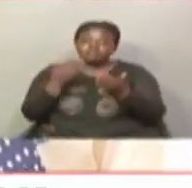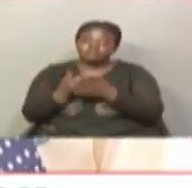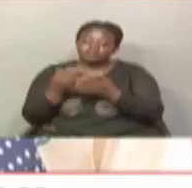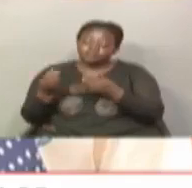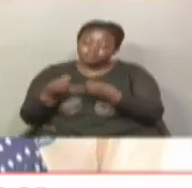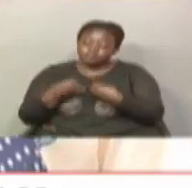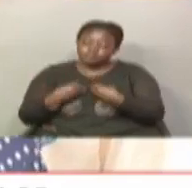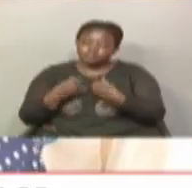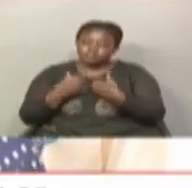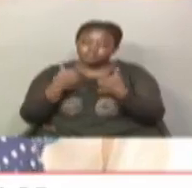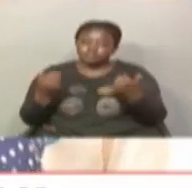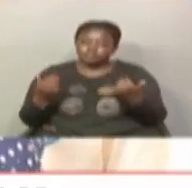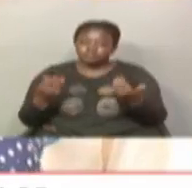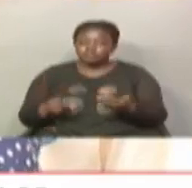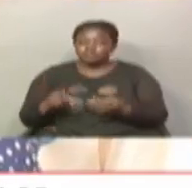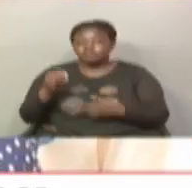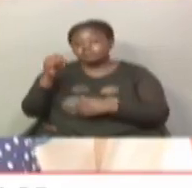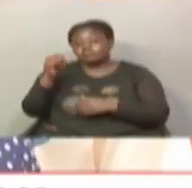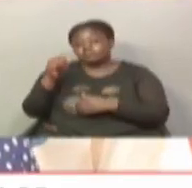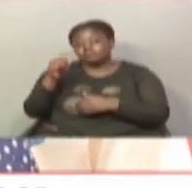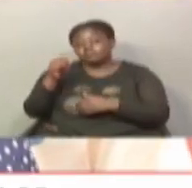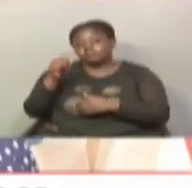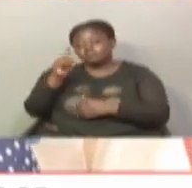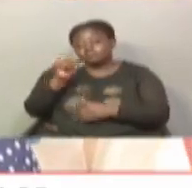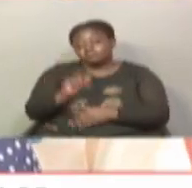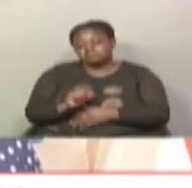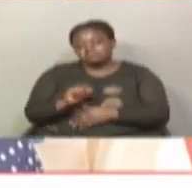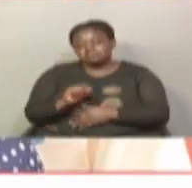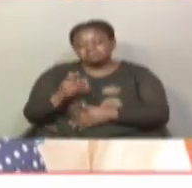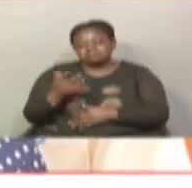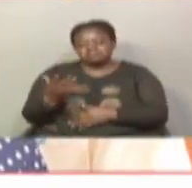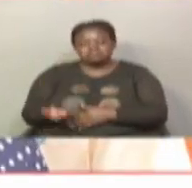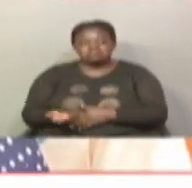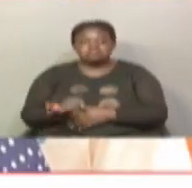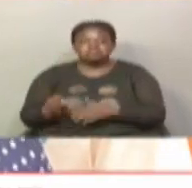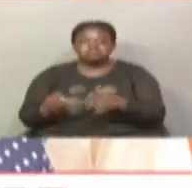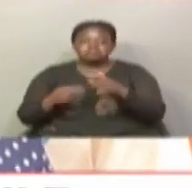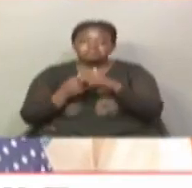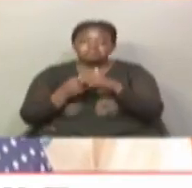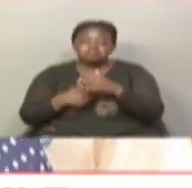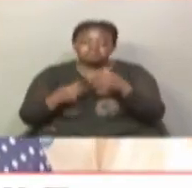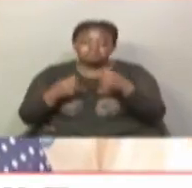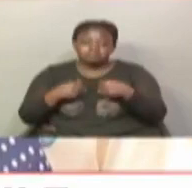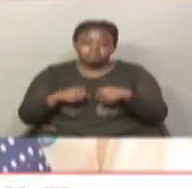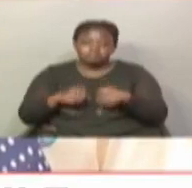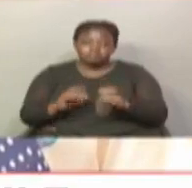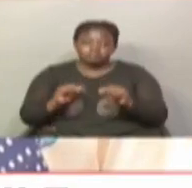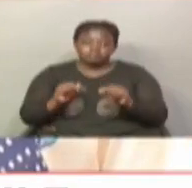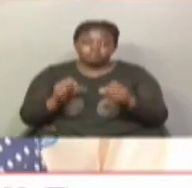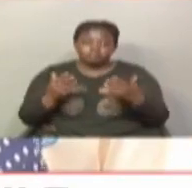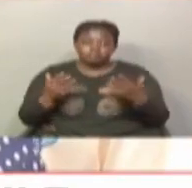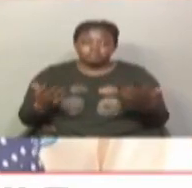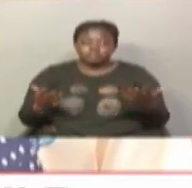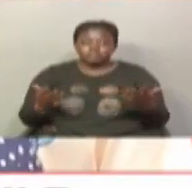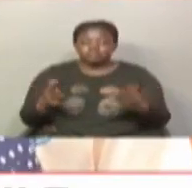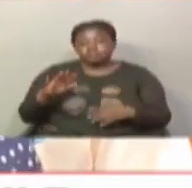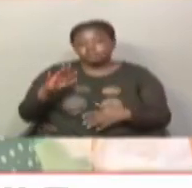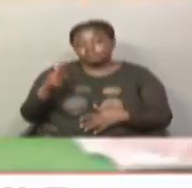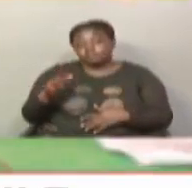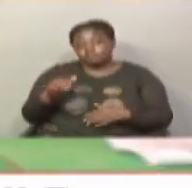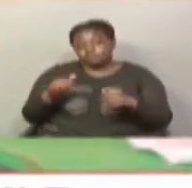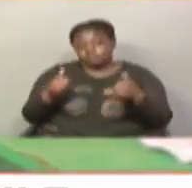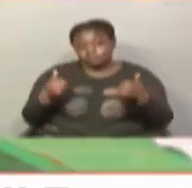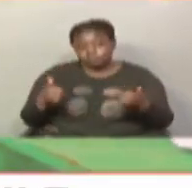muleete abaana ebisale byaffe si bingi nnyo byebyo era n'okusinziira ku kye tukola biri feya